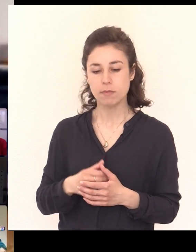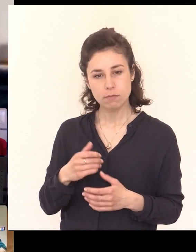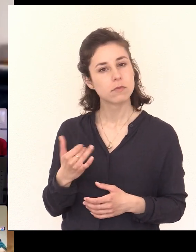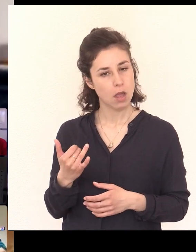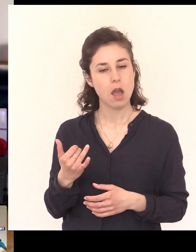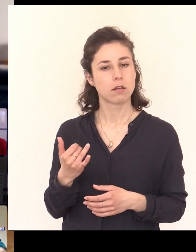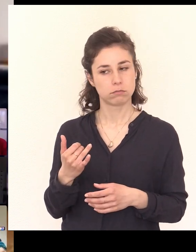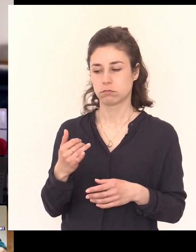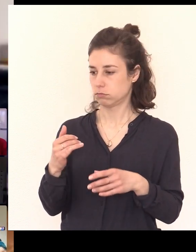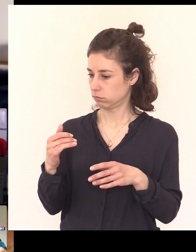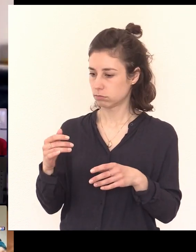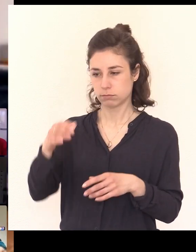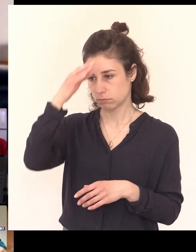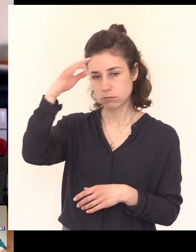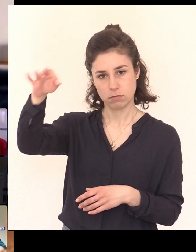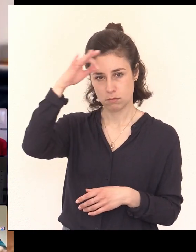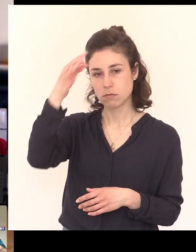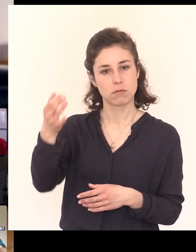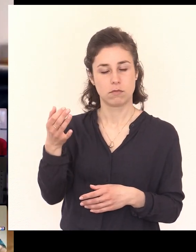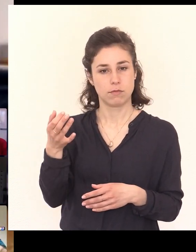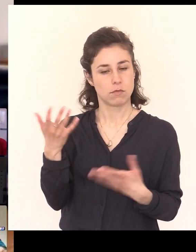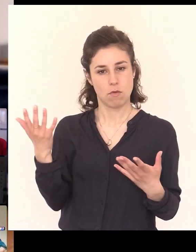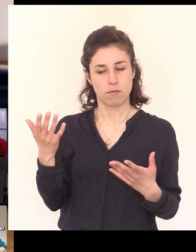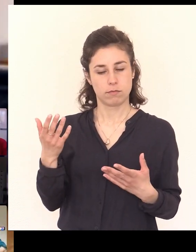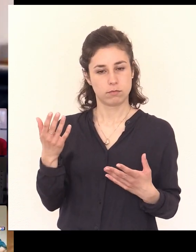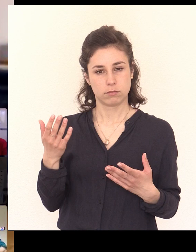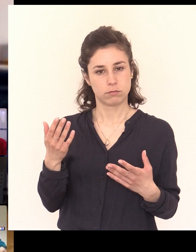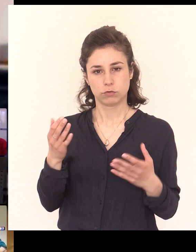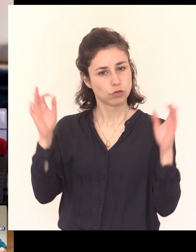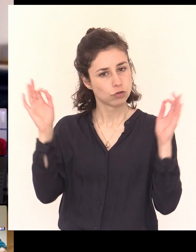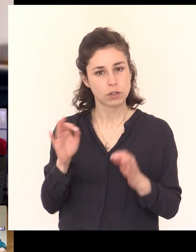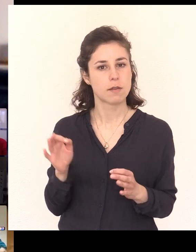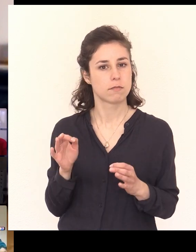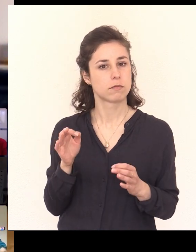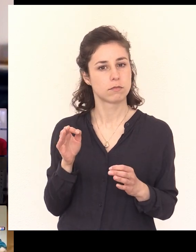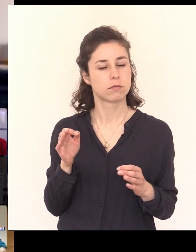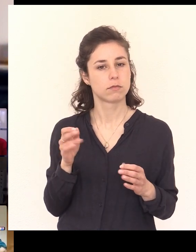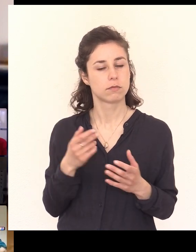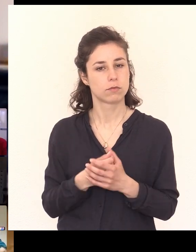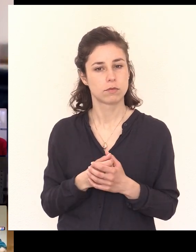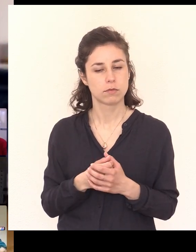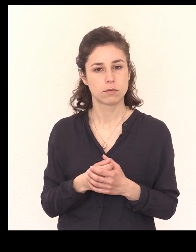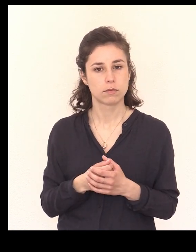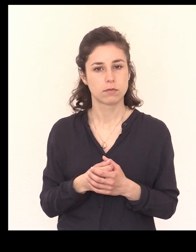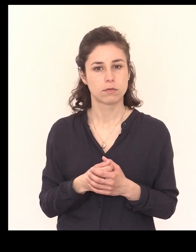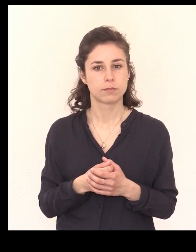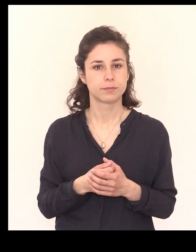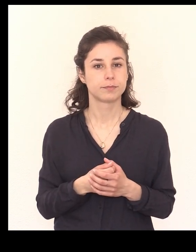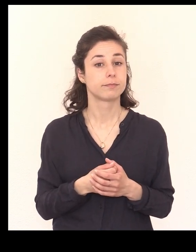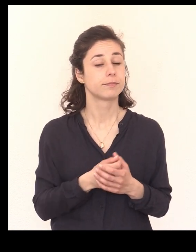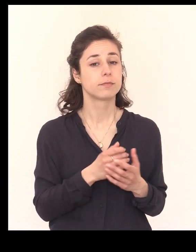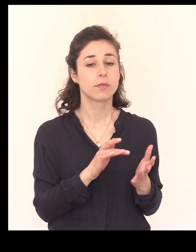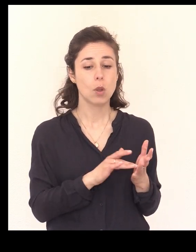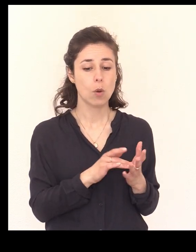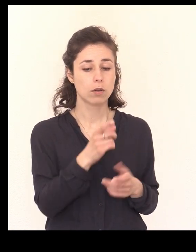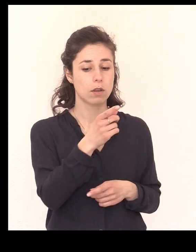Das hat mich auch am meisten erschreckt. Ja. Vor allem, man muss ja auch